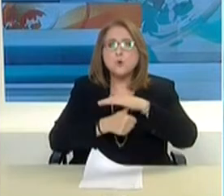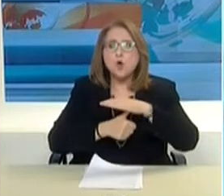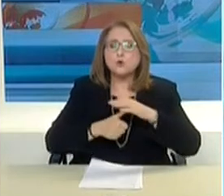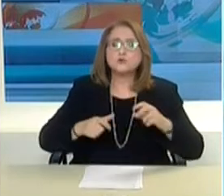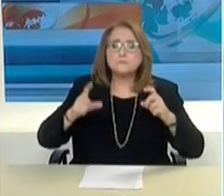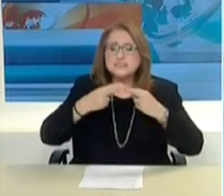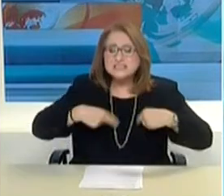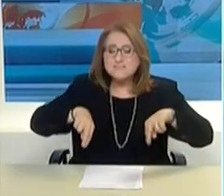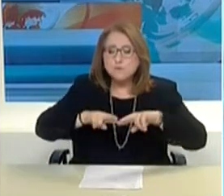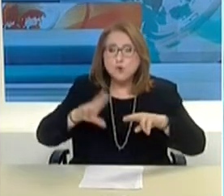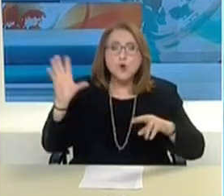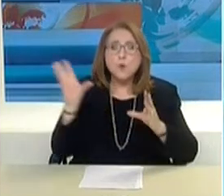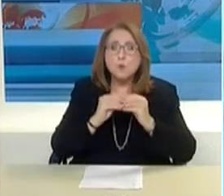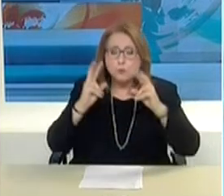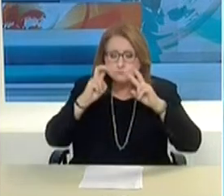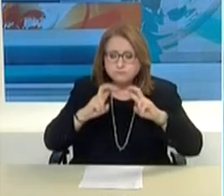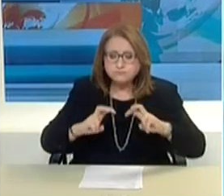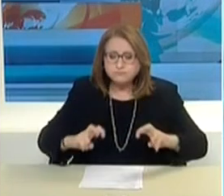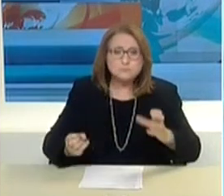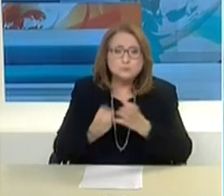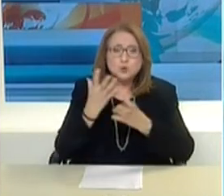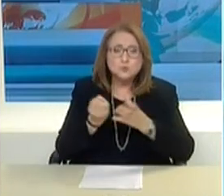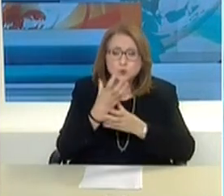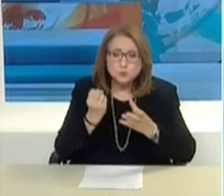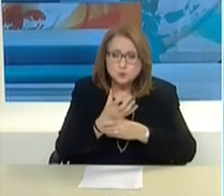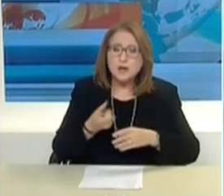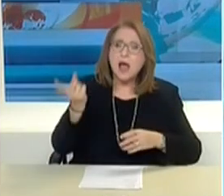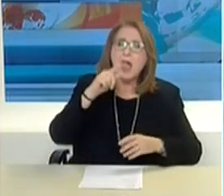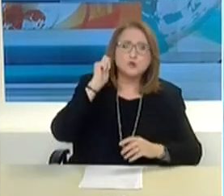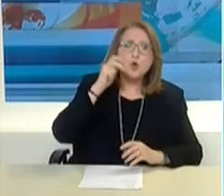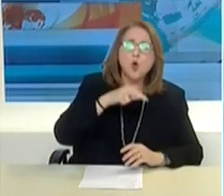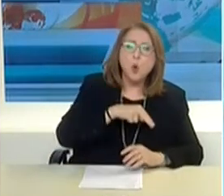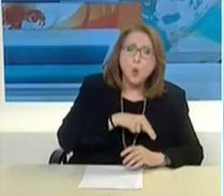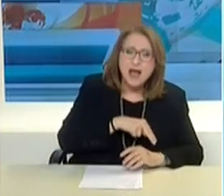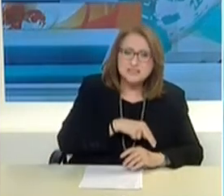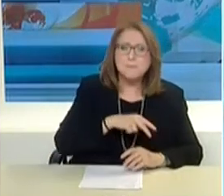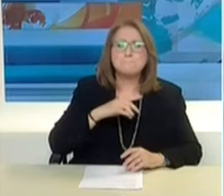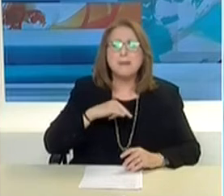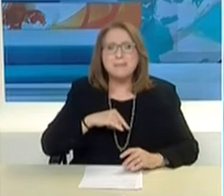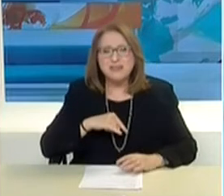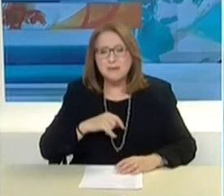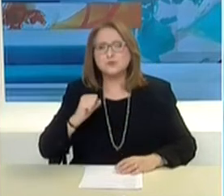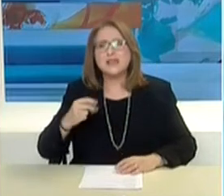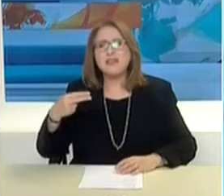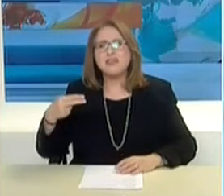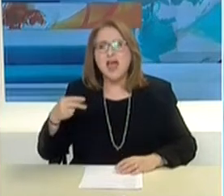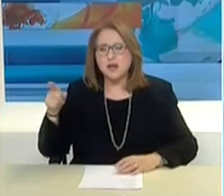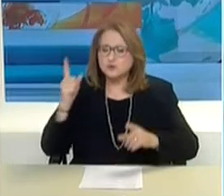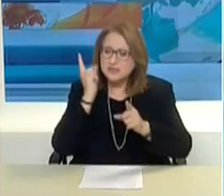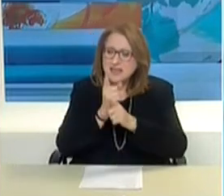Καινοτομίας, τους κυρίους Λουκά Παπαδήμο και Δημήτριο Θάνο από το Ίδρυμα Ιατροβιολογικών Ερευνών της Ακαδημίας